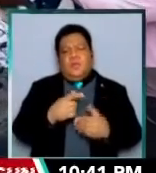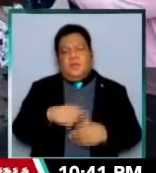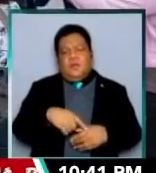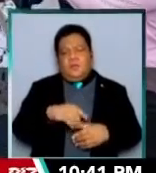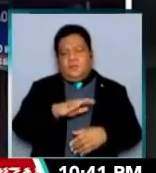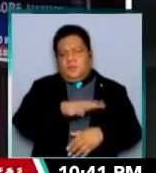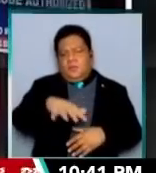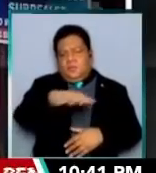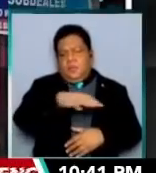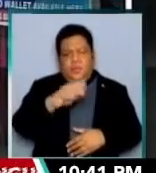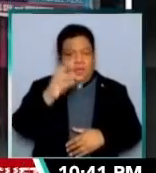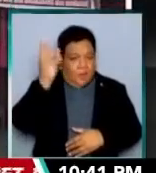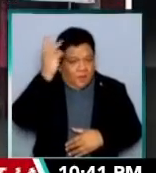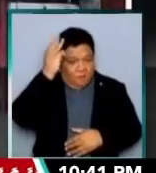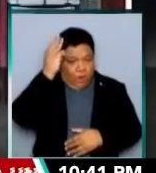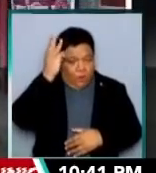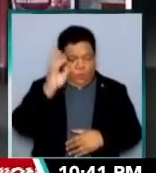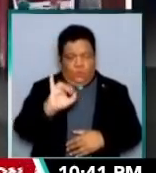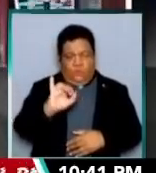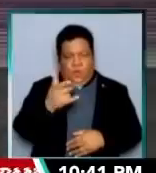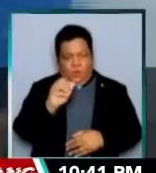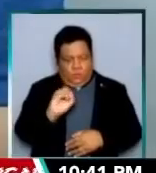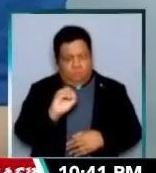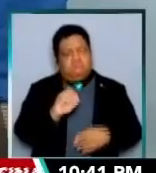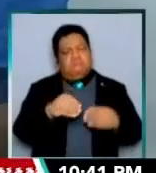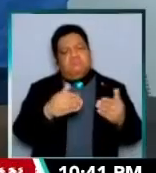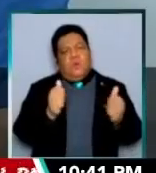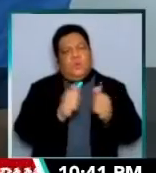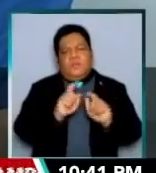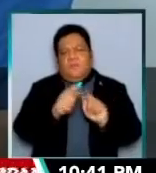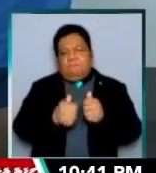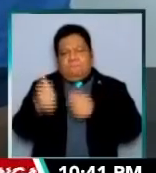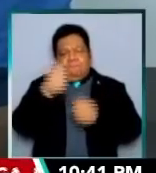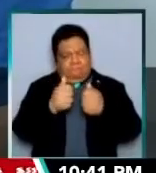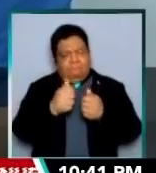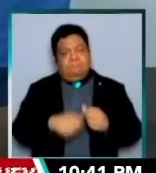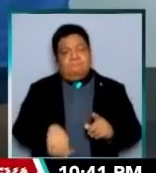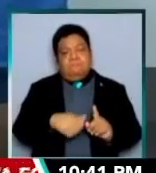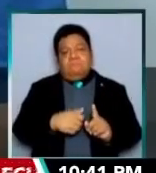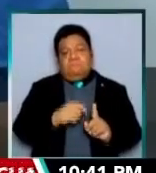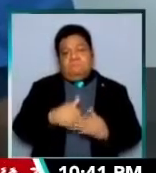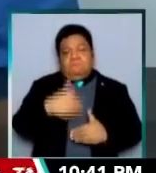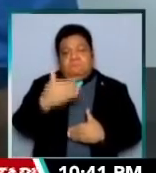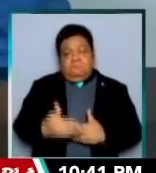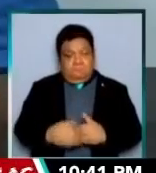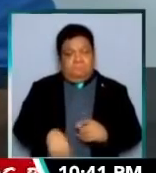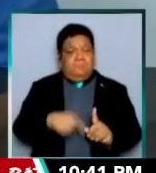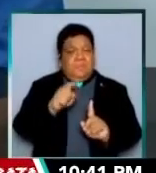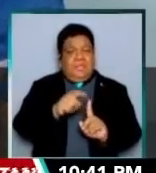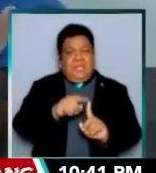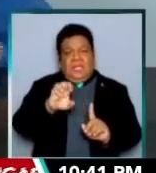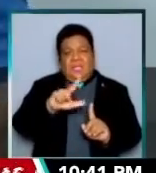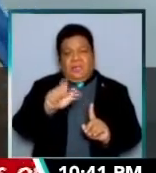sa Ifugao, kasama ang ilang opisyal ng probinsya. Kinumpirma naman ni General Guillermo Eliazar na nagpositibo siya